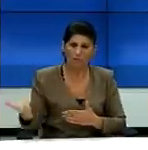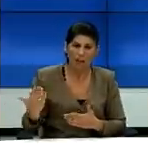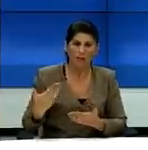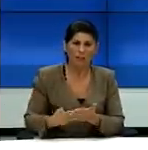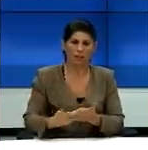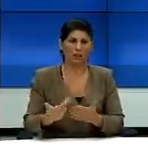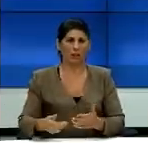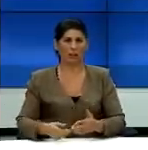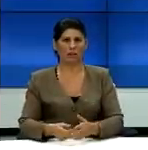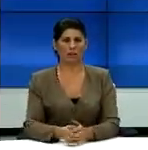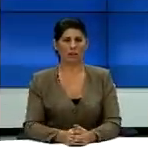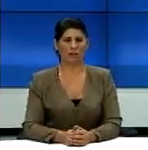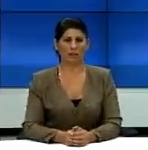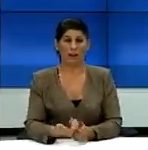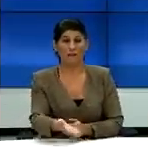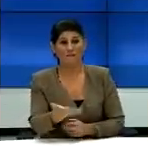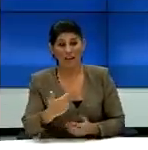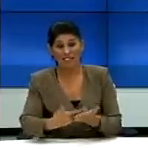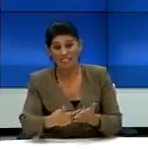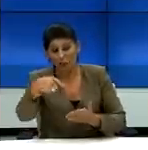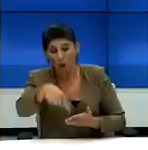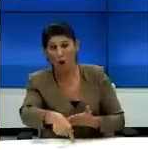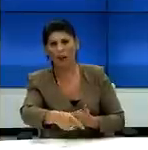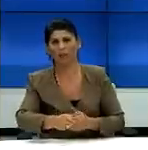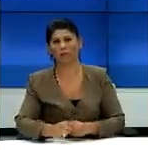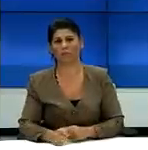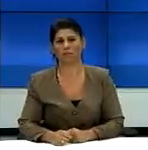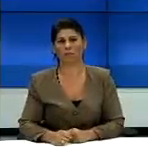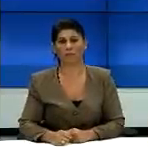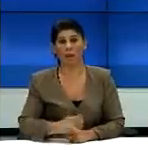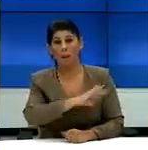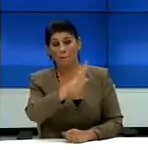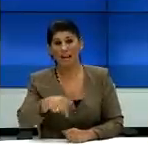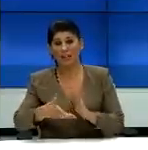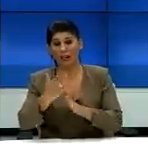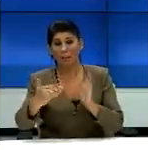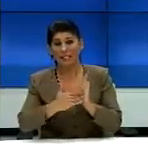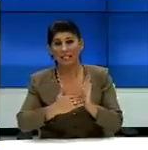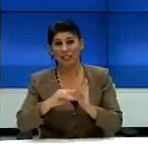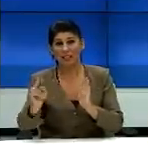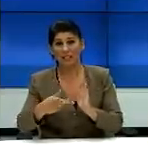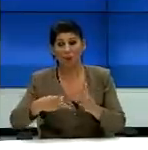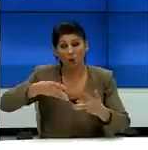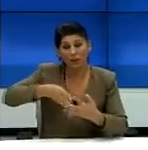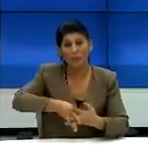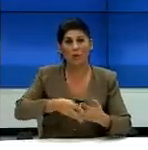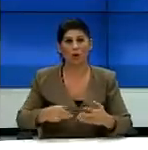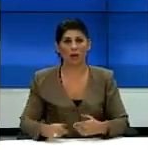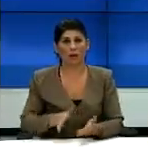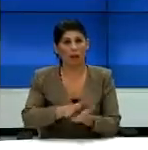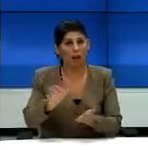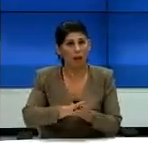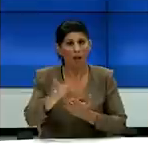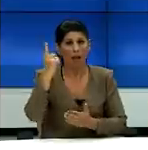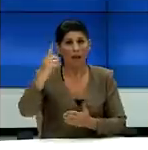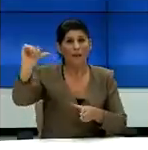τα. Φέρτε τα στοιχεία τώρα. Μέχρι και 15.000 ευρώ τιμολόγια εξέδωσε